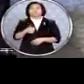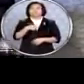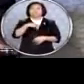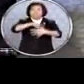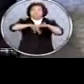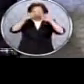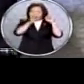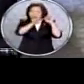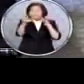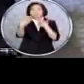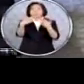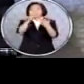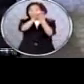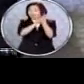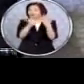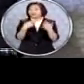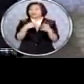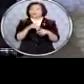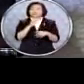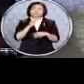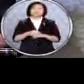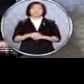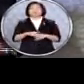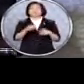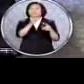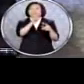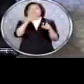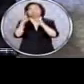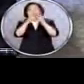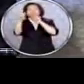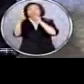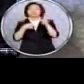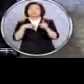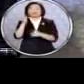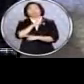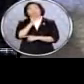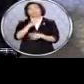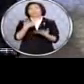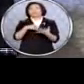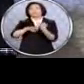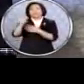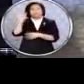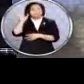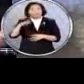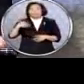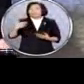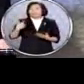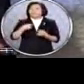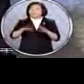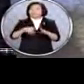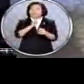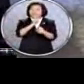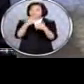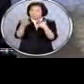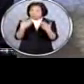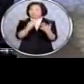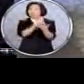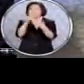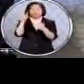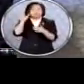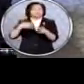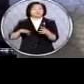一点都不含糊，不像什么和而不同、和而求同，到底什么意思？某狼灾啦！我现在讲的每个人都懂。同样的，一